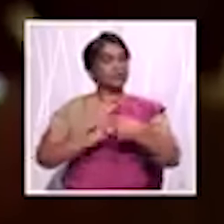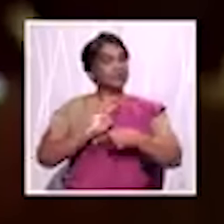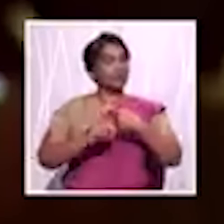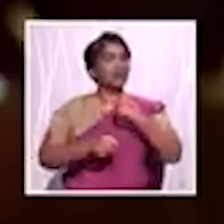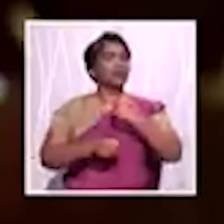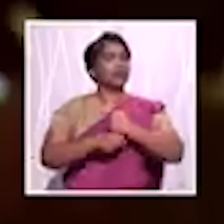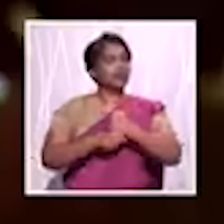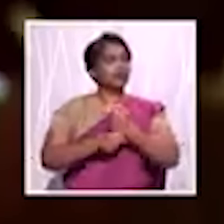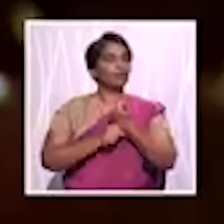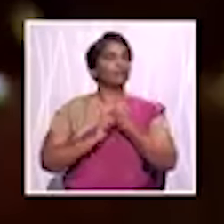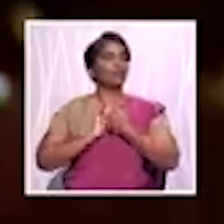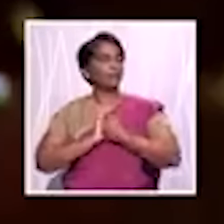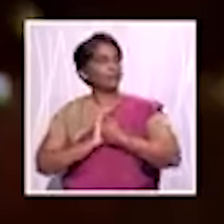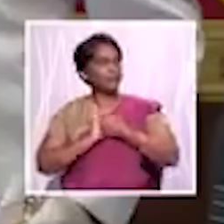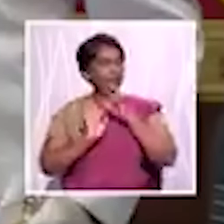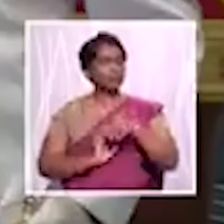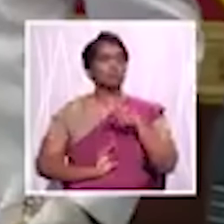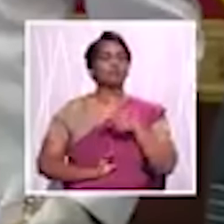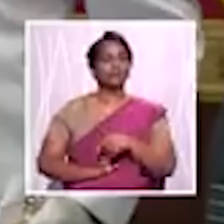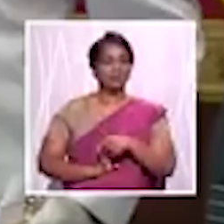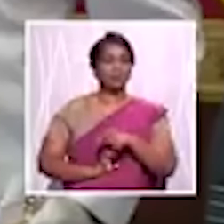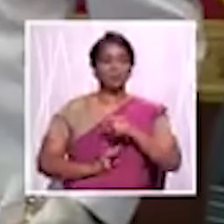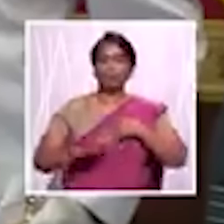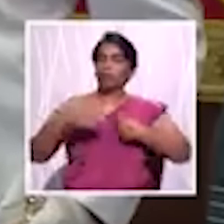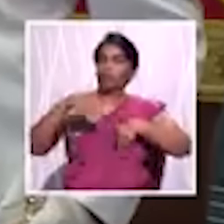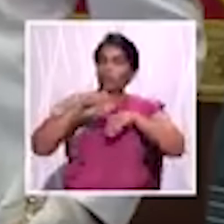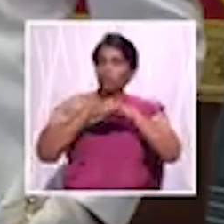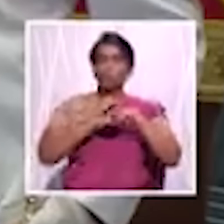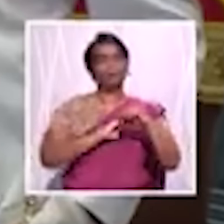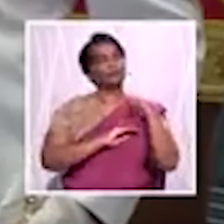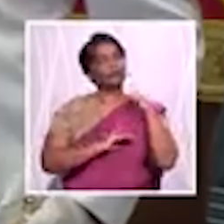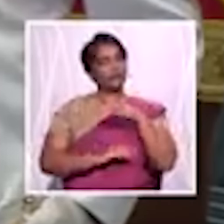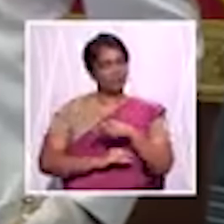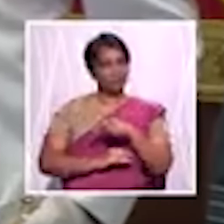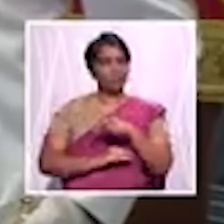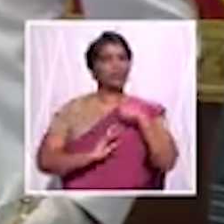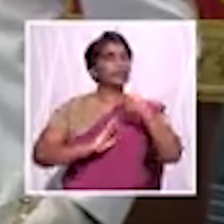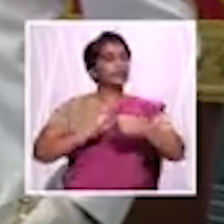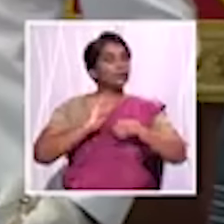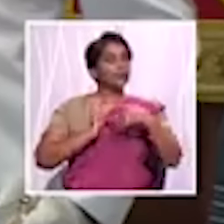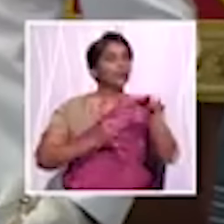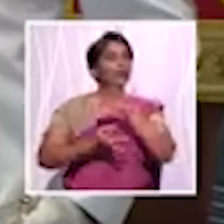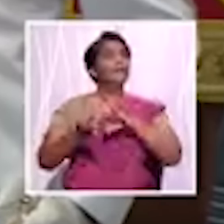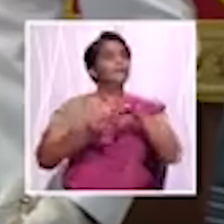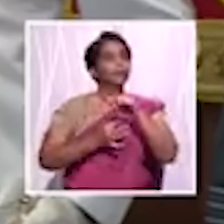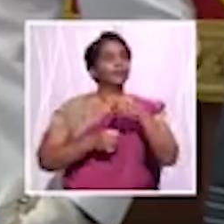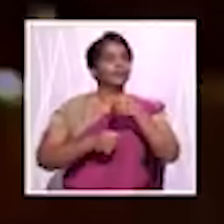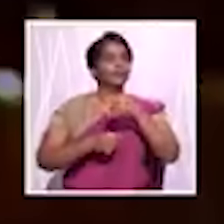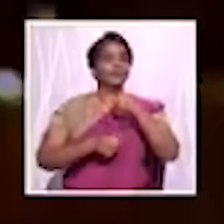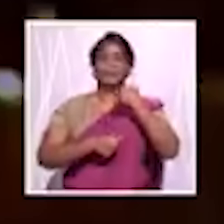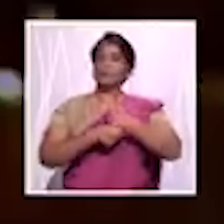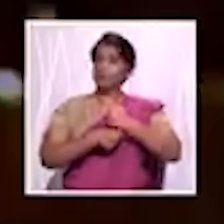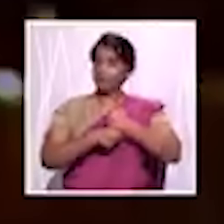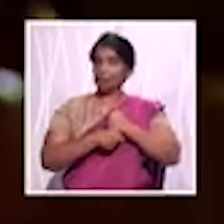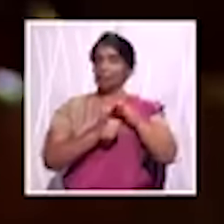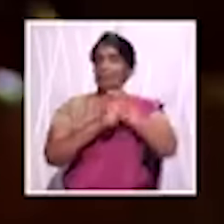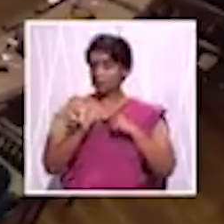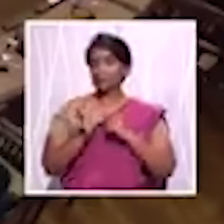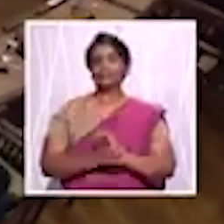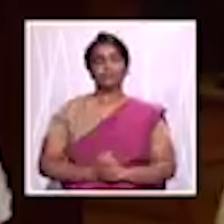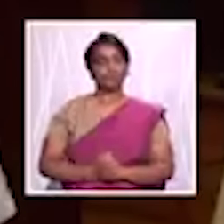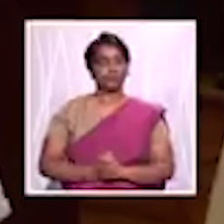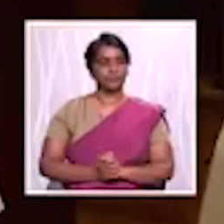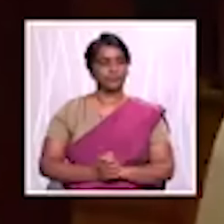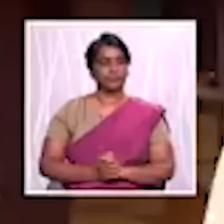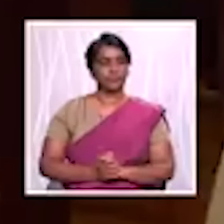சுற்றுலாத்துறை அபிவிருத்தி அமைச்சராக விஜித ஹேரத் ஜனாதிபதி அனந்தகுமார திச நாயக முன்னிலையில் பதவி பிரமாணம் செய்து கொண்டார்